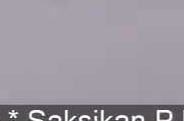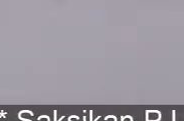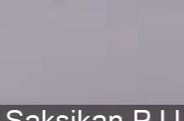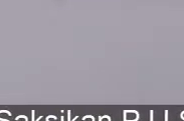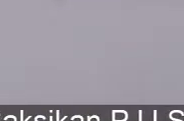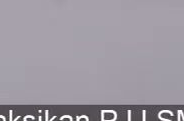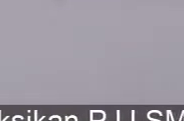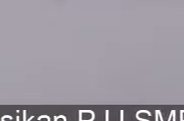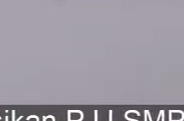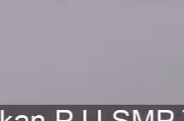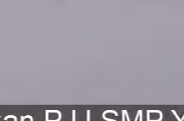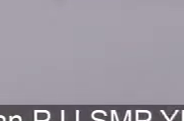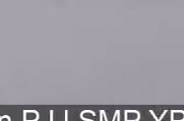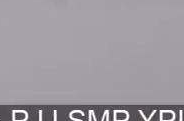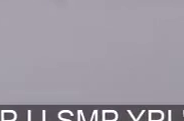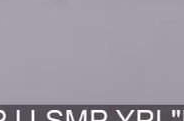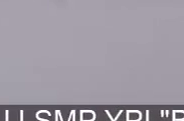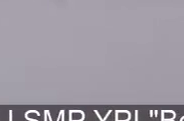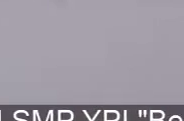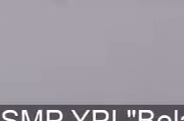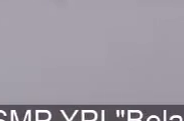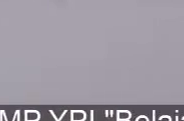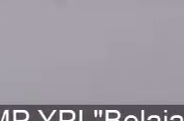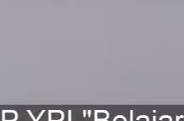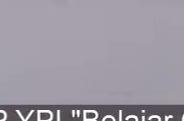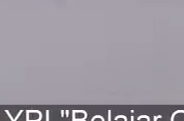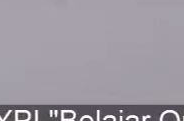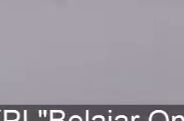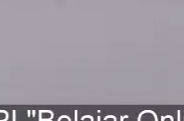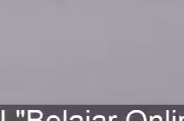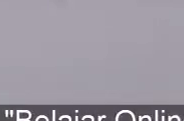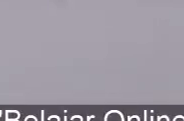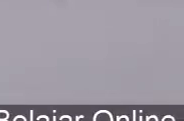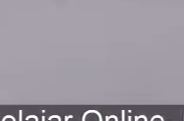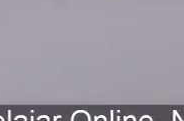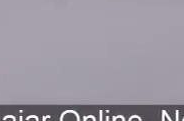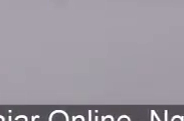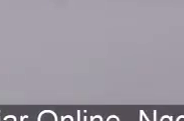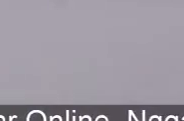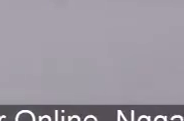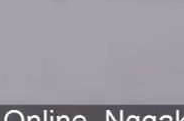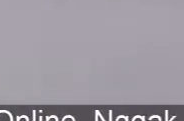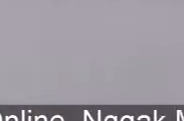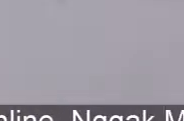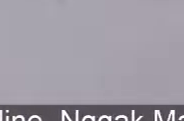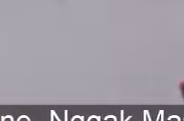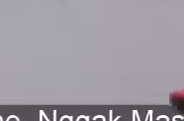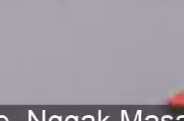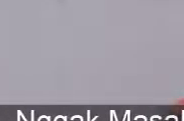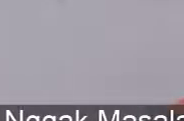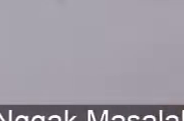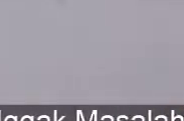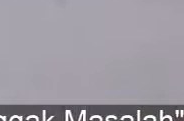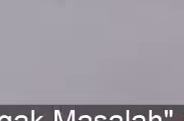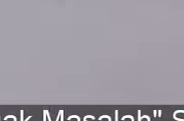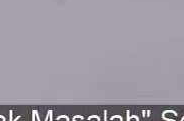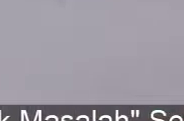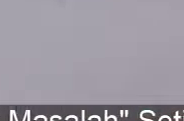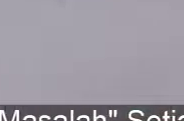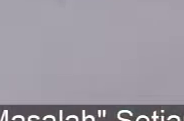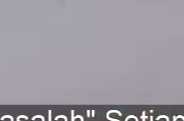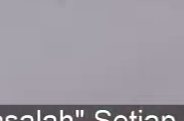Assalamualaikum warahmatullahi wabarakatuh Apa kabar anak-anakku sekalian mudah-mudahan